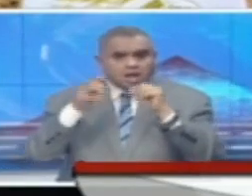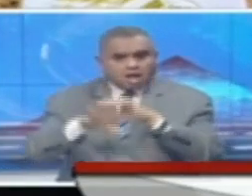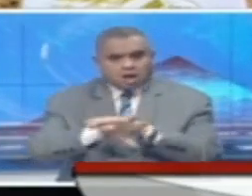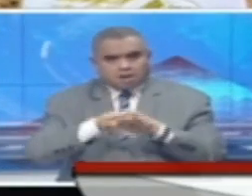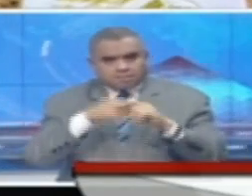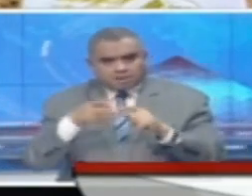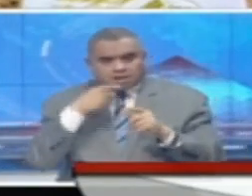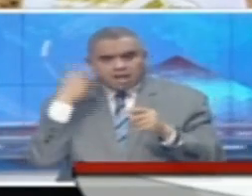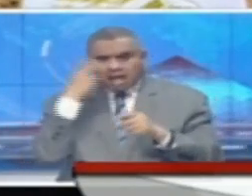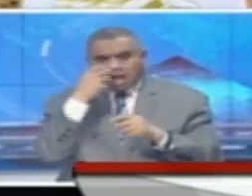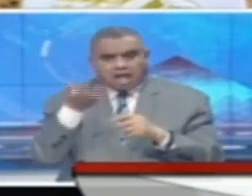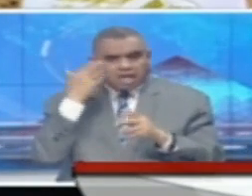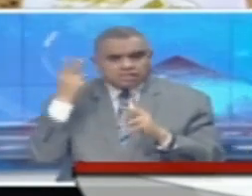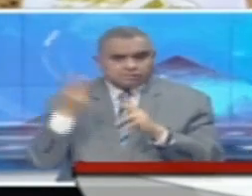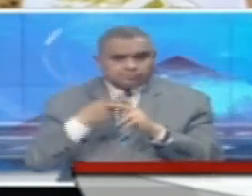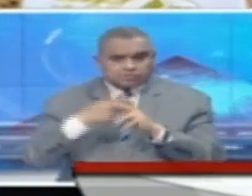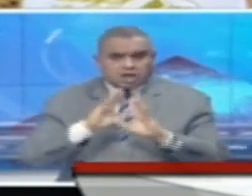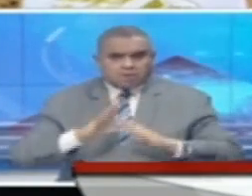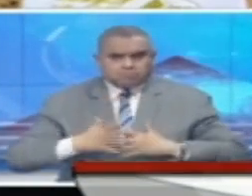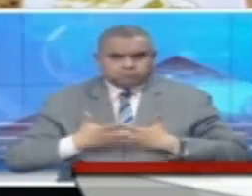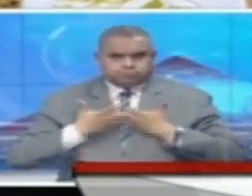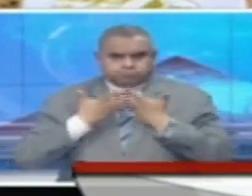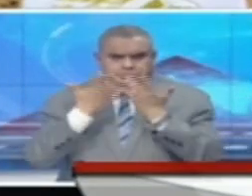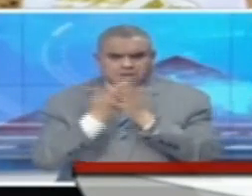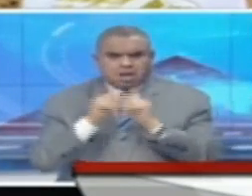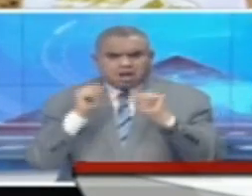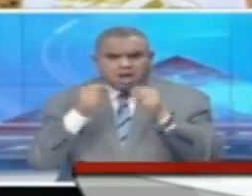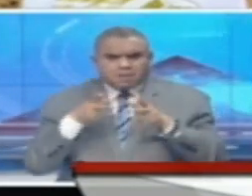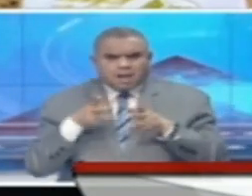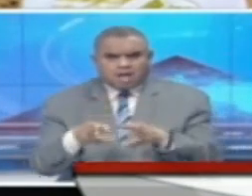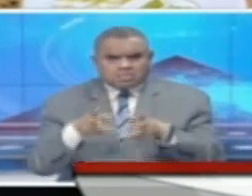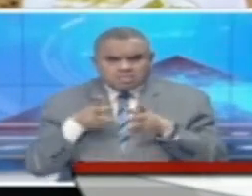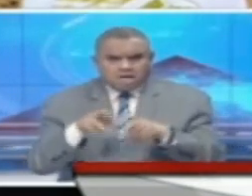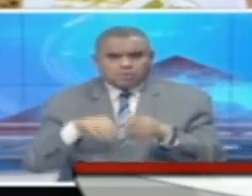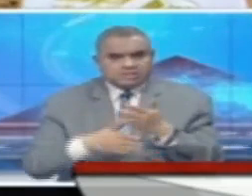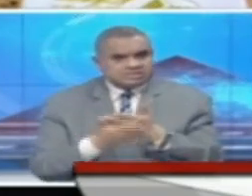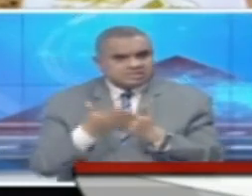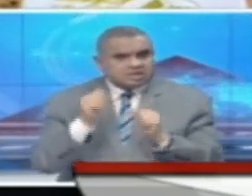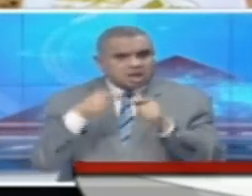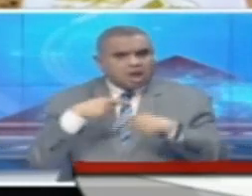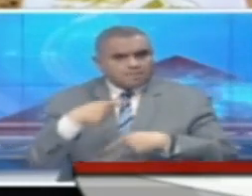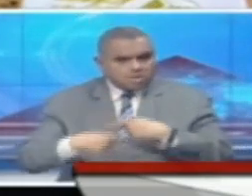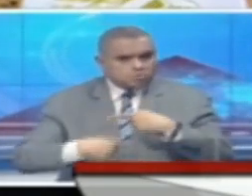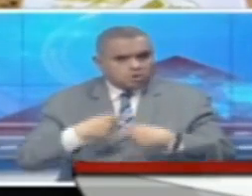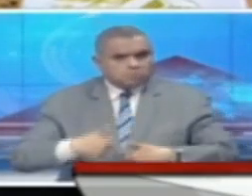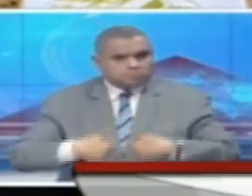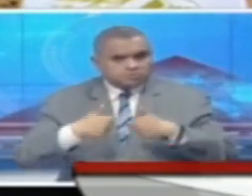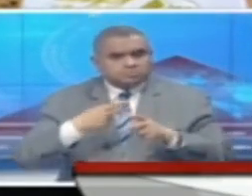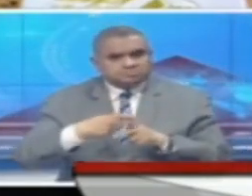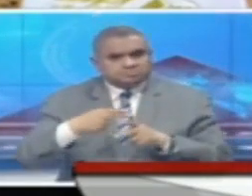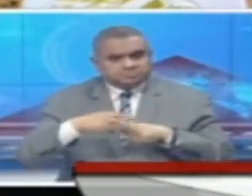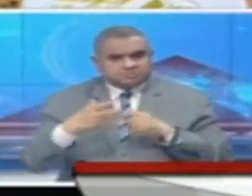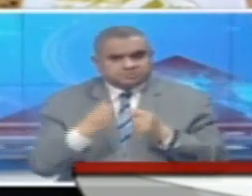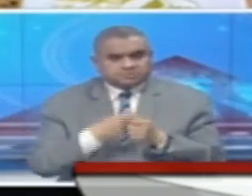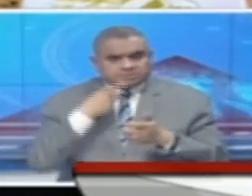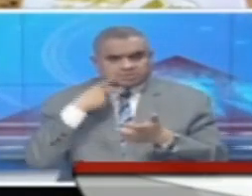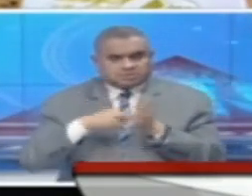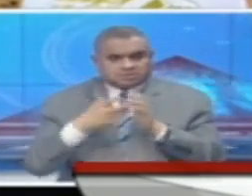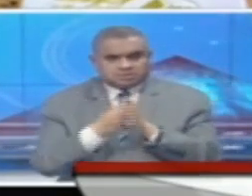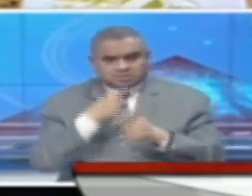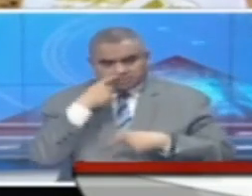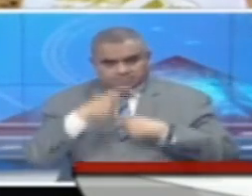قطاع الكهرباء. الآن مصر من أكثر دول العالم لديها فائض من الطاقة وفائض من الكهرباء. تمام. مصر